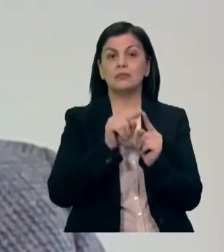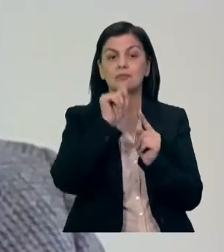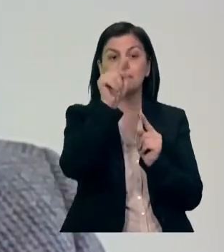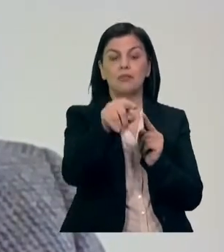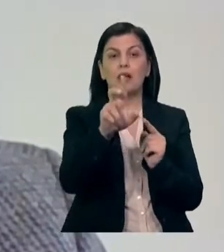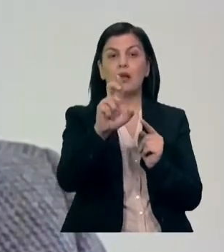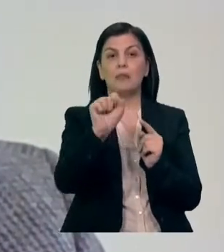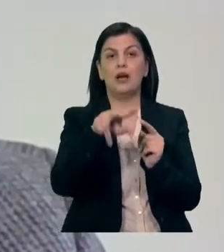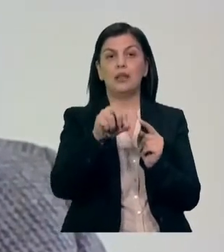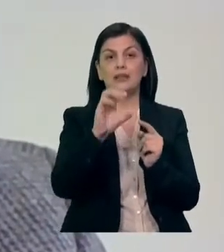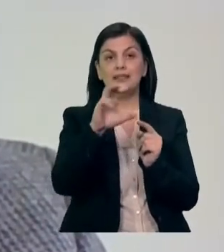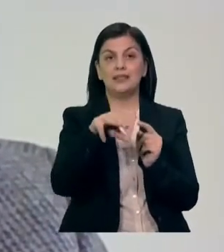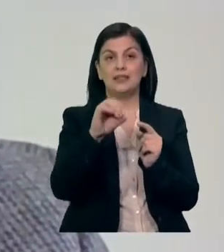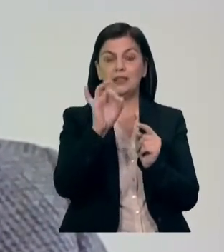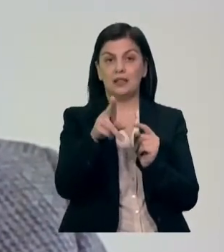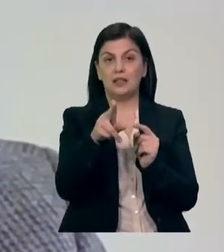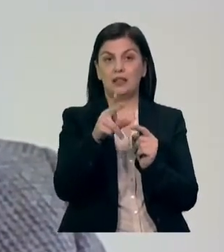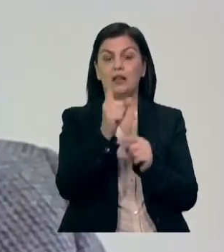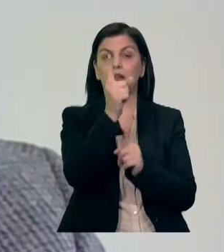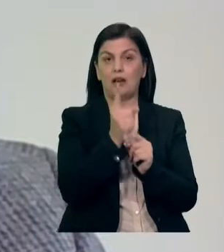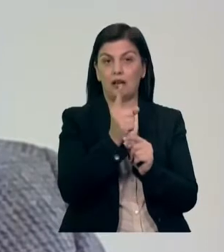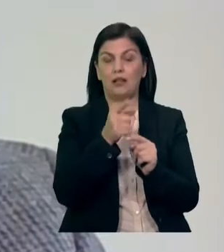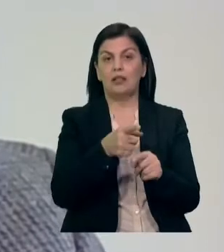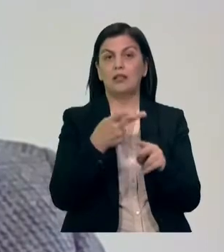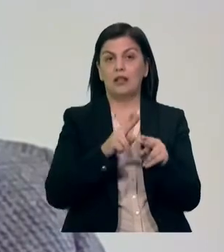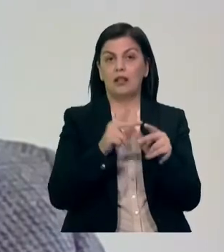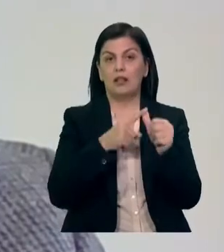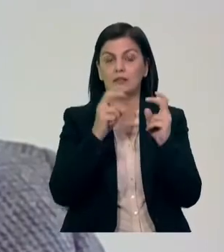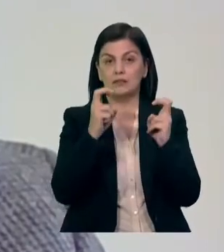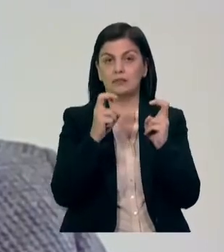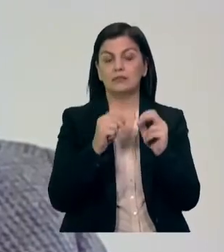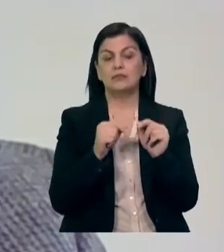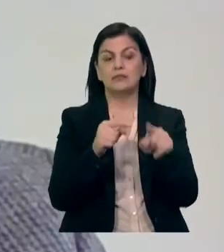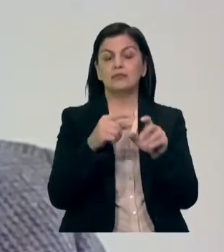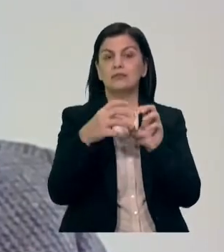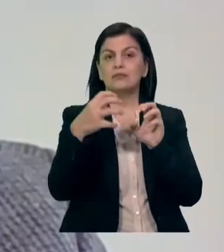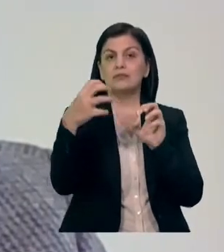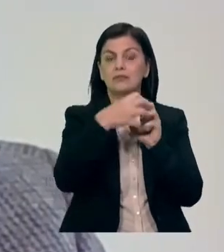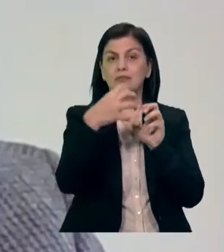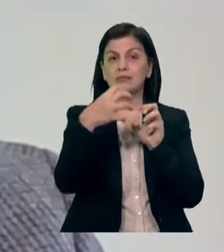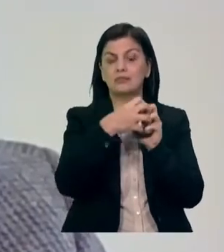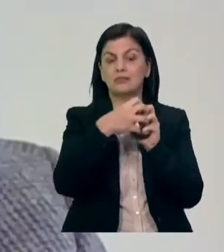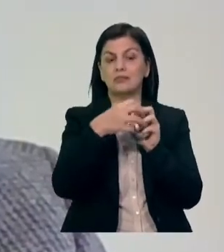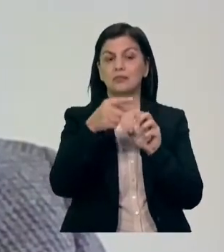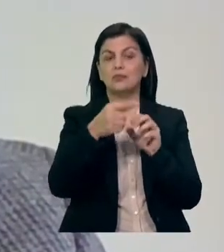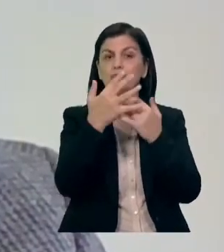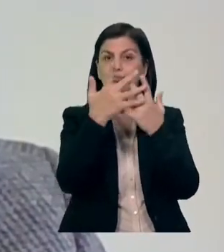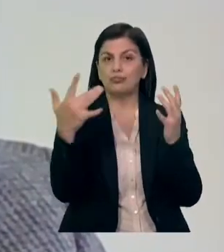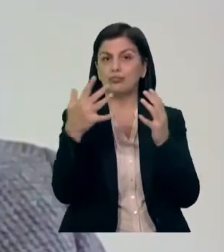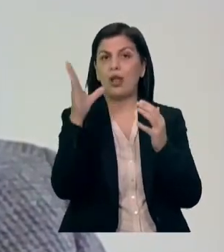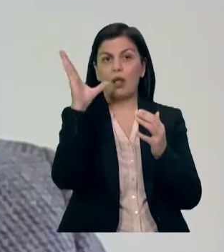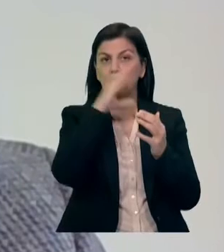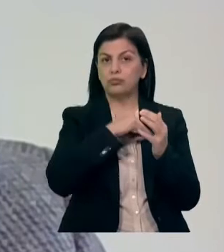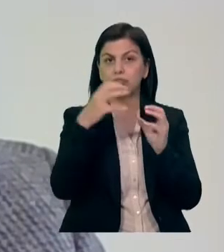balistik bir füzedir. Bu balistik füze çeşitli harp başlıkları taşıyabilmektedir. Misket